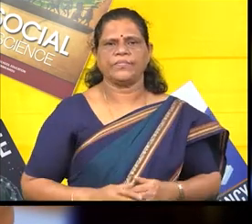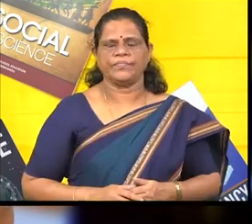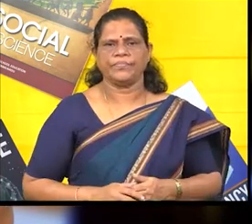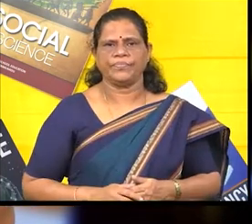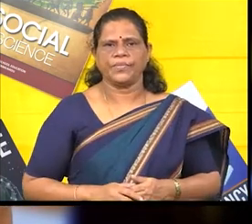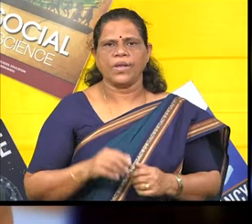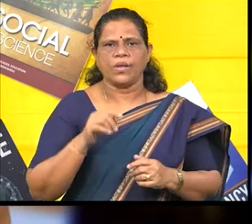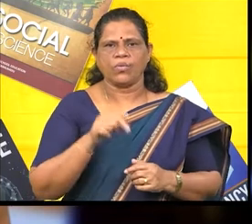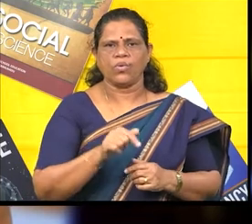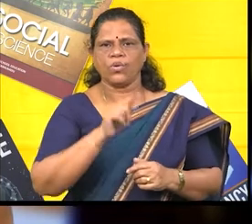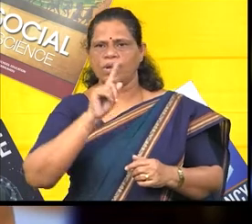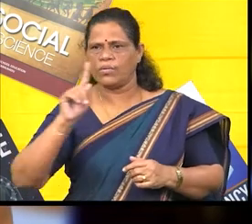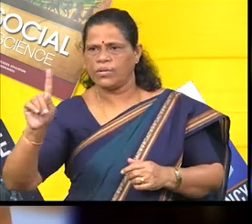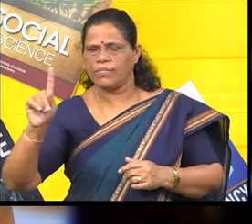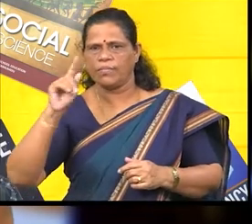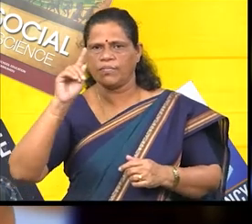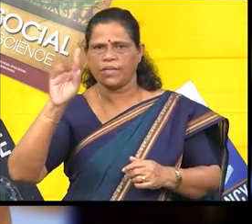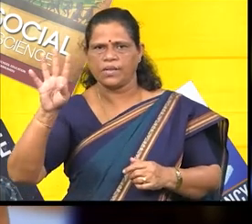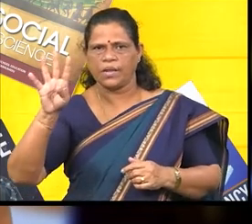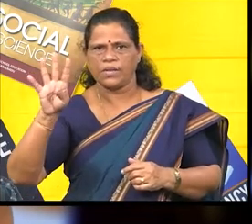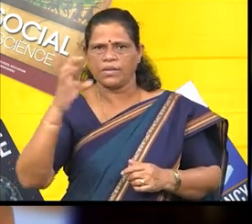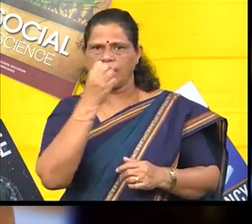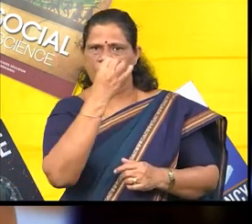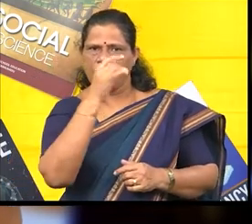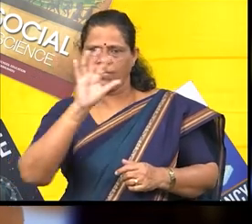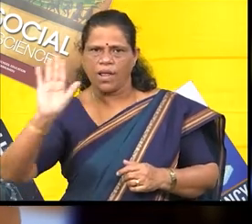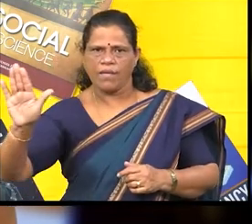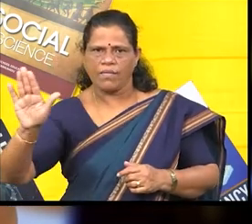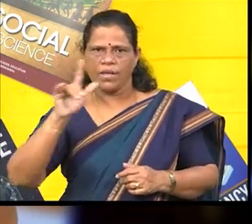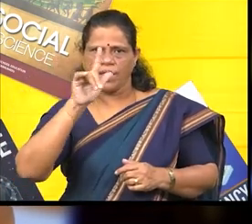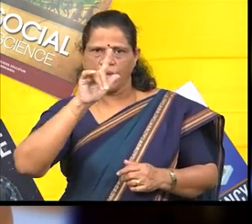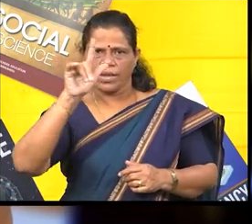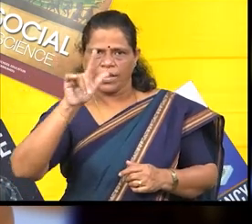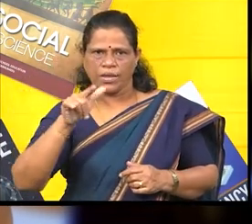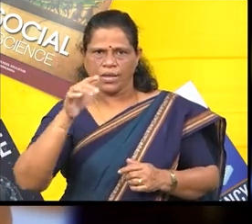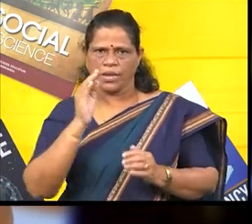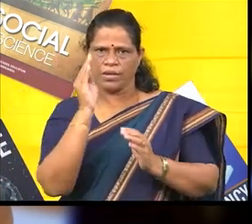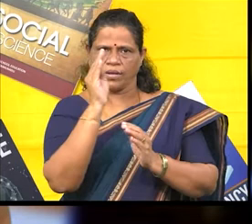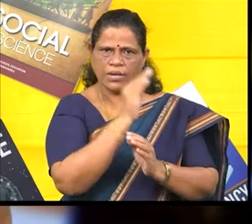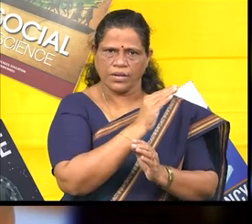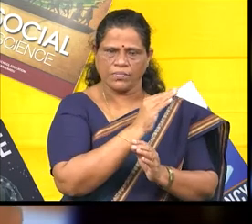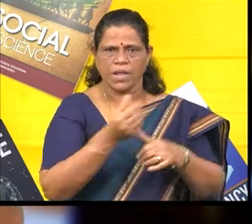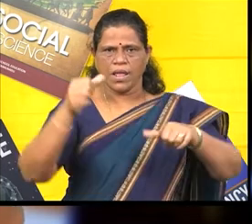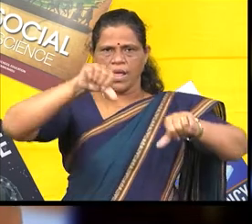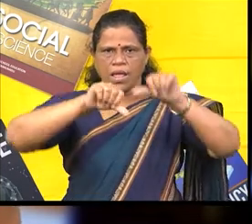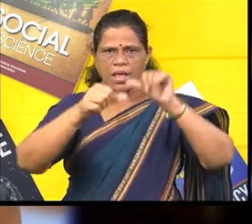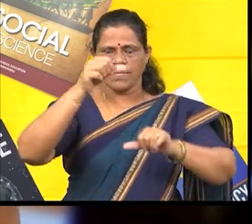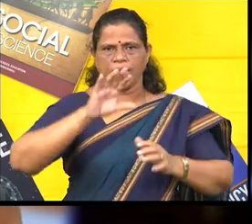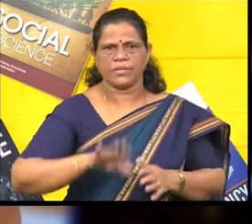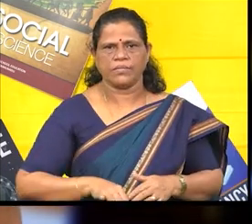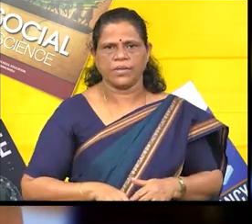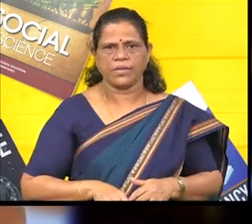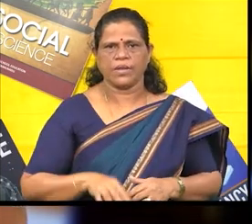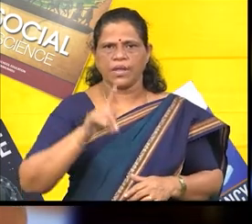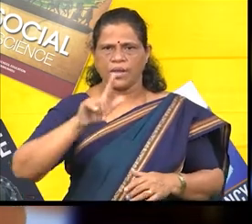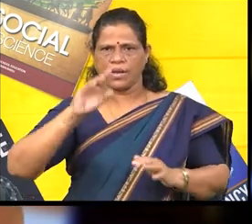பிஹெச்ங்கிறது இப்போ 1-14 வரையில் இருக்கும் பிஹெச் அளவீடு. அந்த 7 கீழே இருந்தால் அதை வந்து அமிலத்தன்மைன்னு